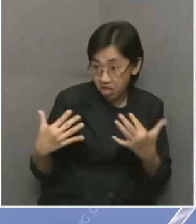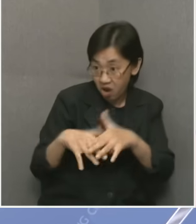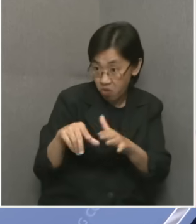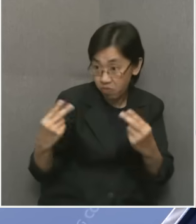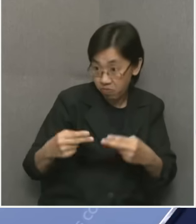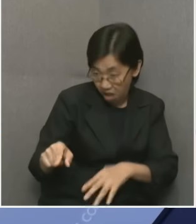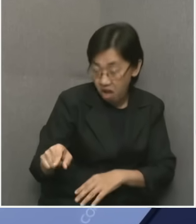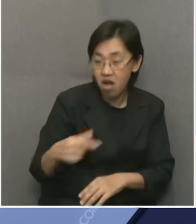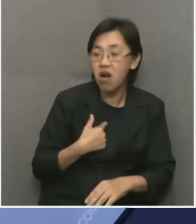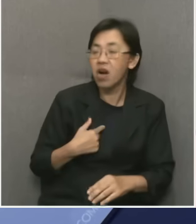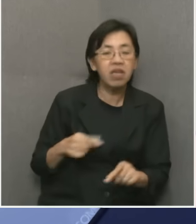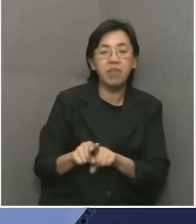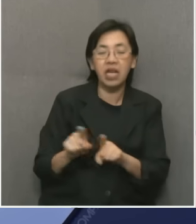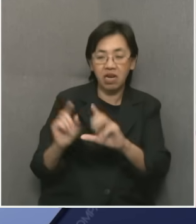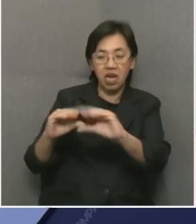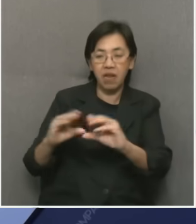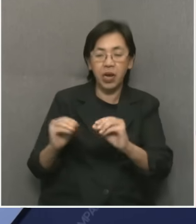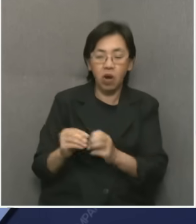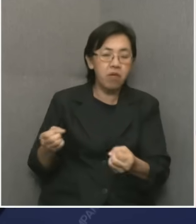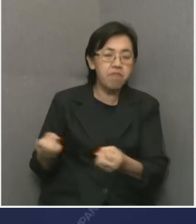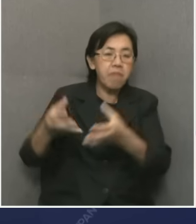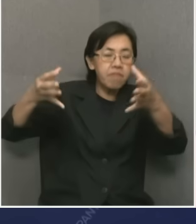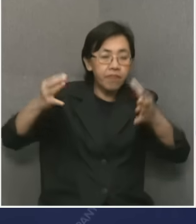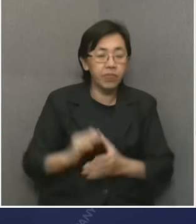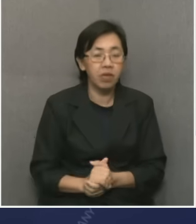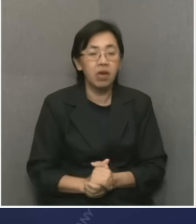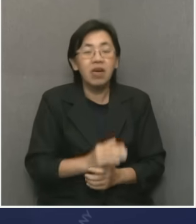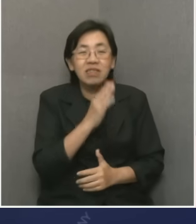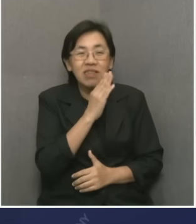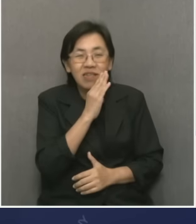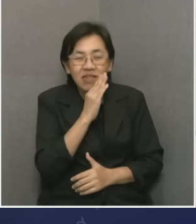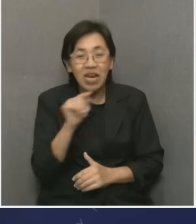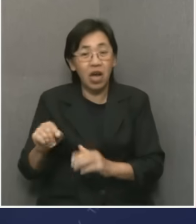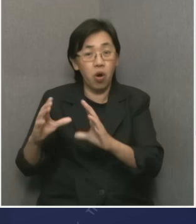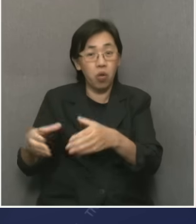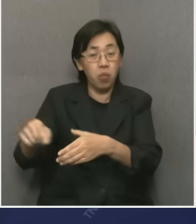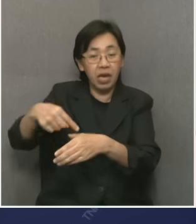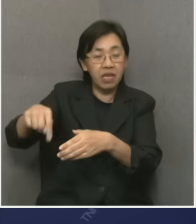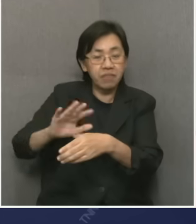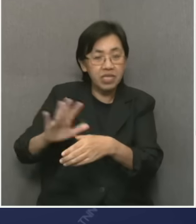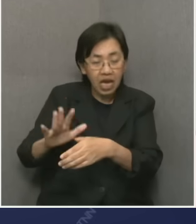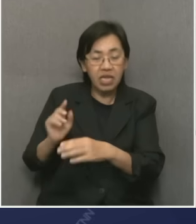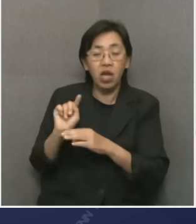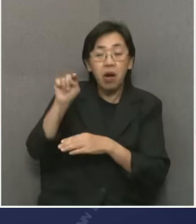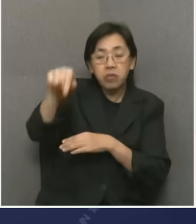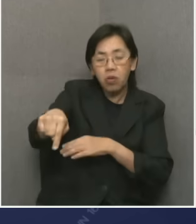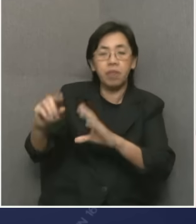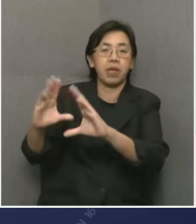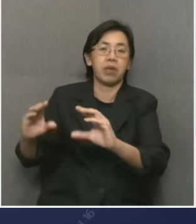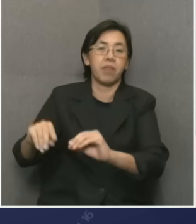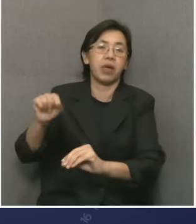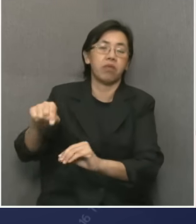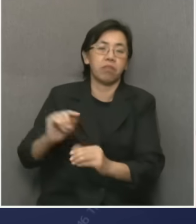ขาก็จะถล่มเลบานอนนะนั่นหมายความว่าไม่ใช่เฉพาะฮิซบุลลอห์แต่จะรวมถึงการโจมตีเข้าไปในเลบานอนนะ